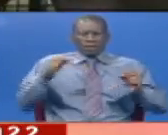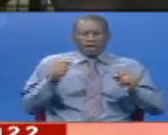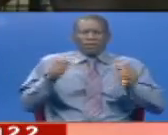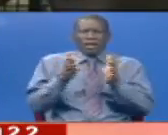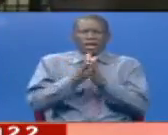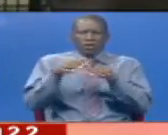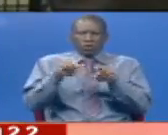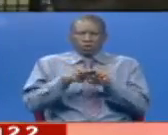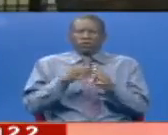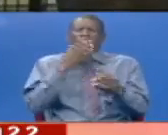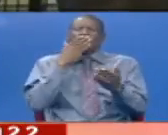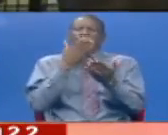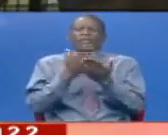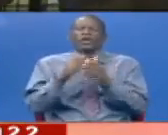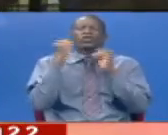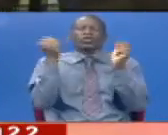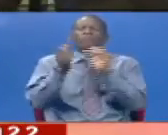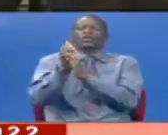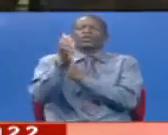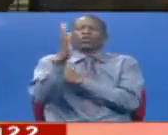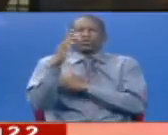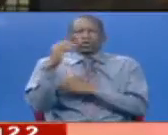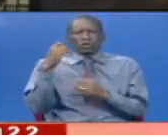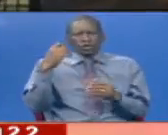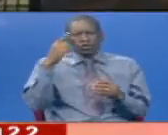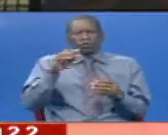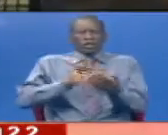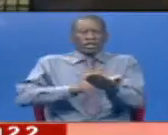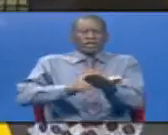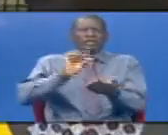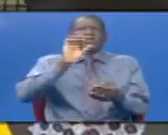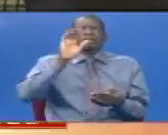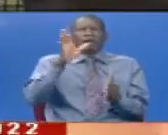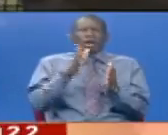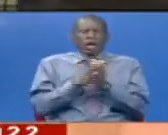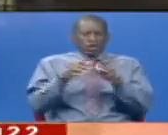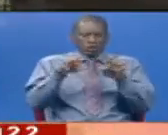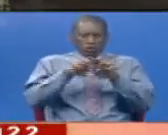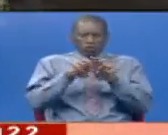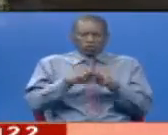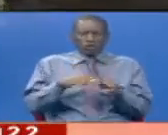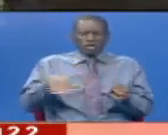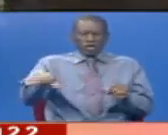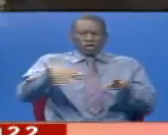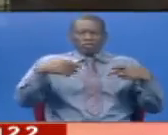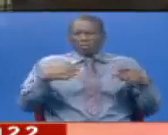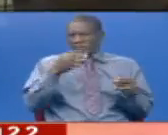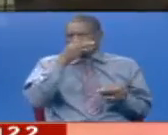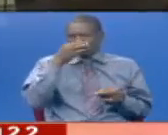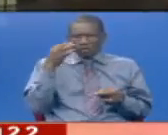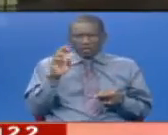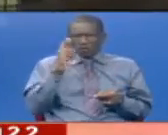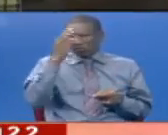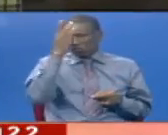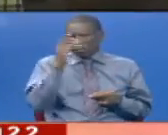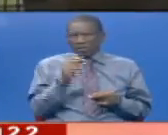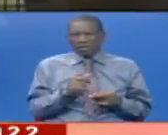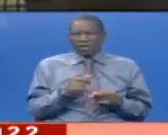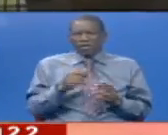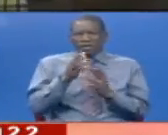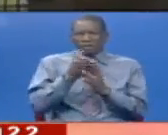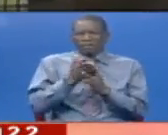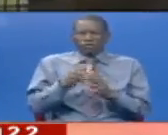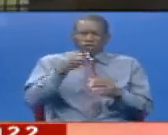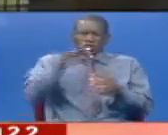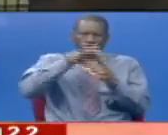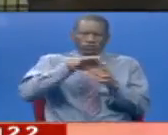pia ninamshukuru Mwenyezi Mungu kwa ajili ya neema yake, na pia wenyeji wa Nyeri, kwa sababu kati ya